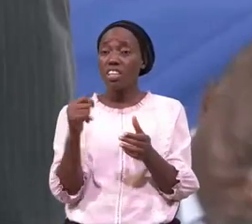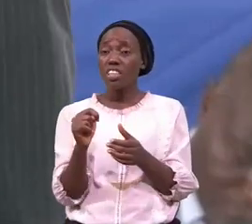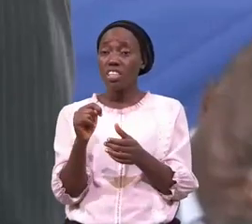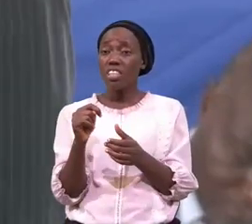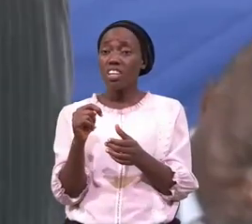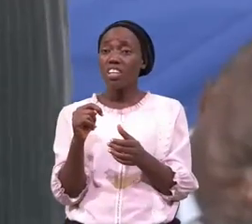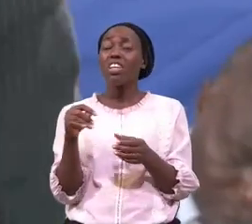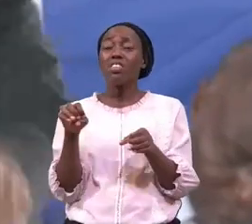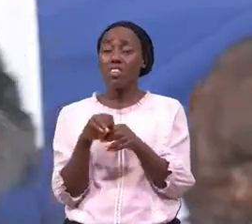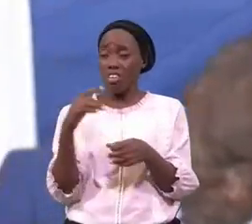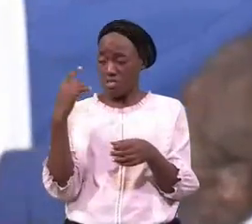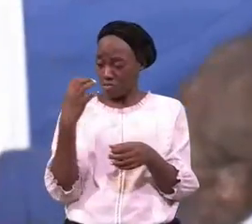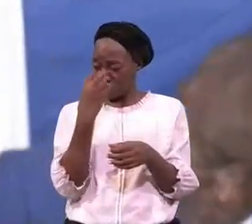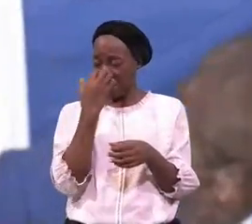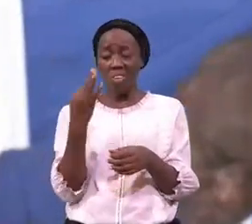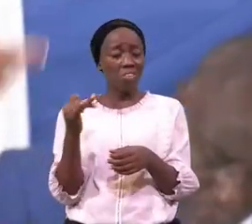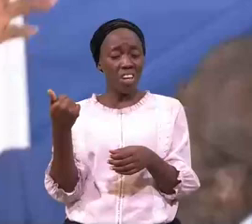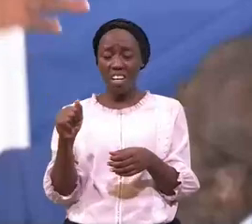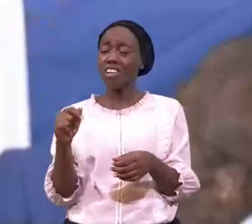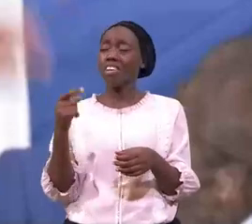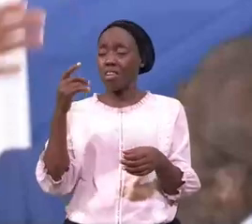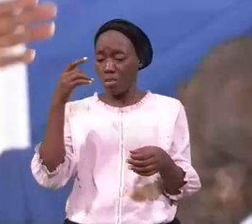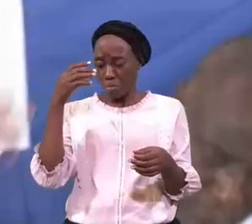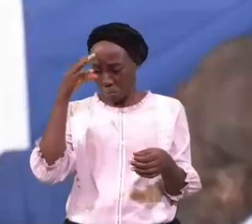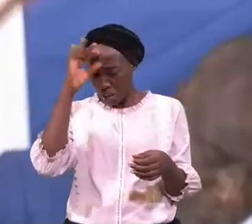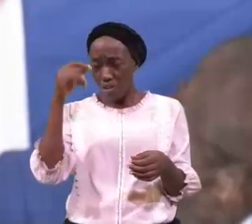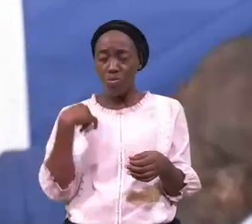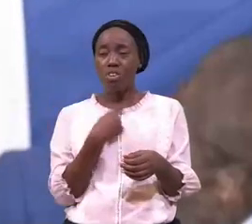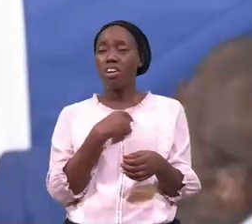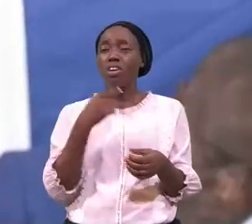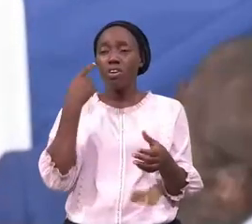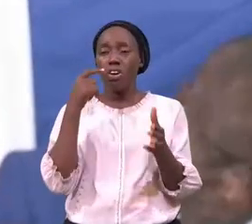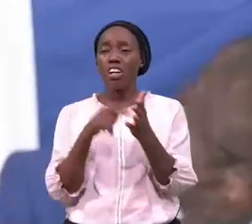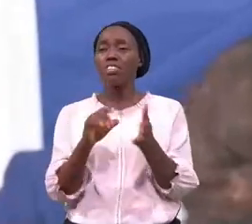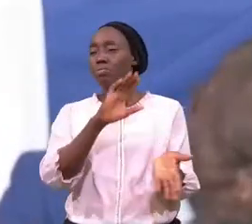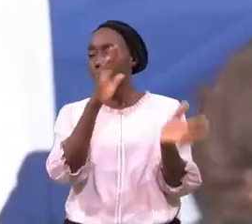Nous ne reconnaissons le visage renfrognement de personne.